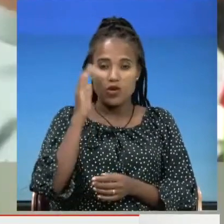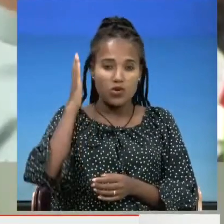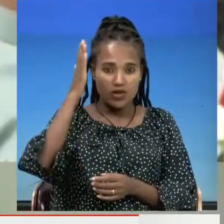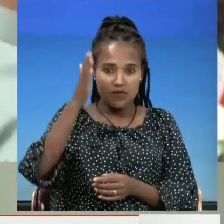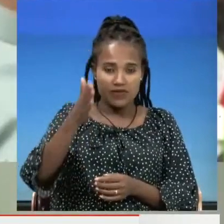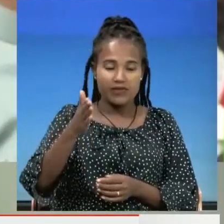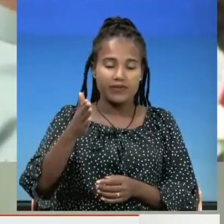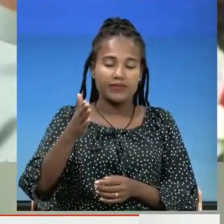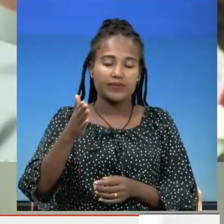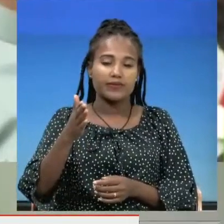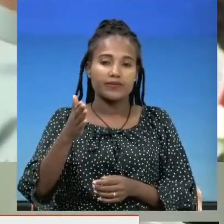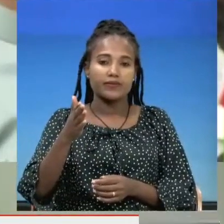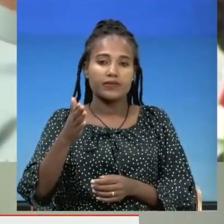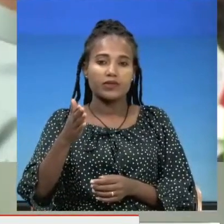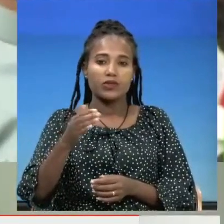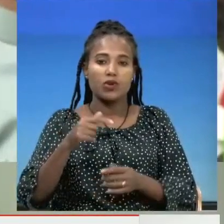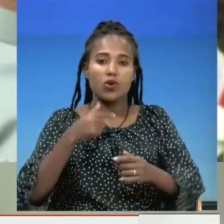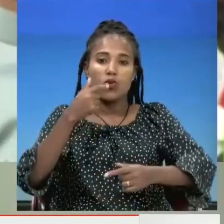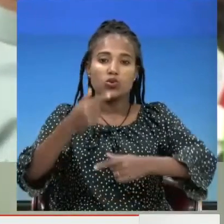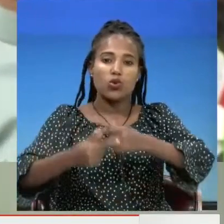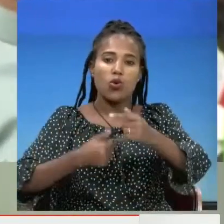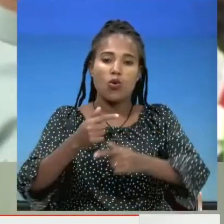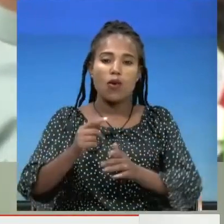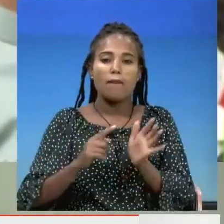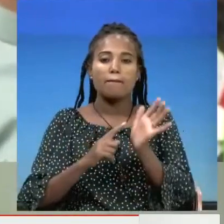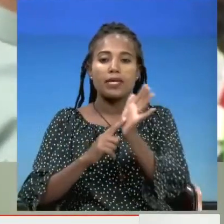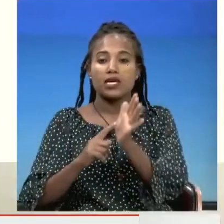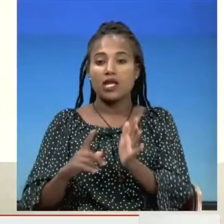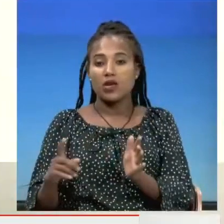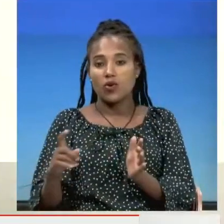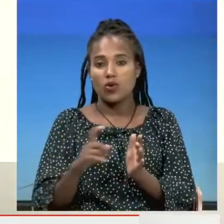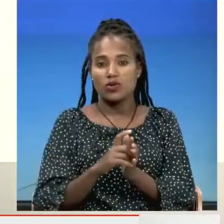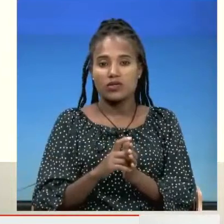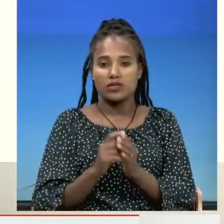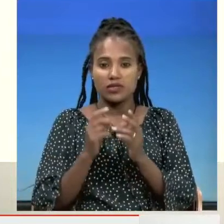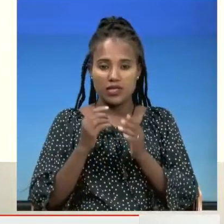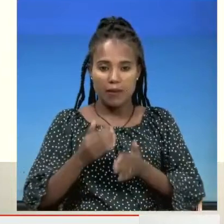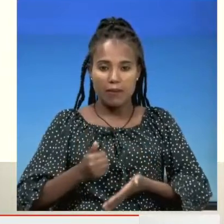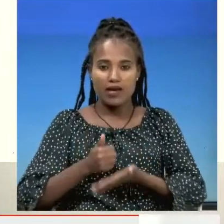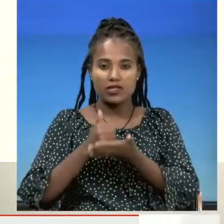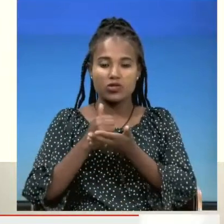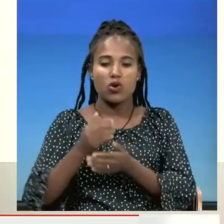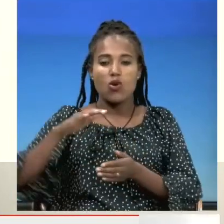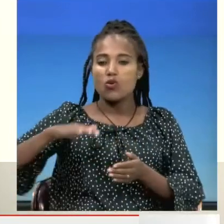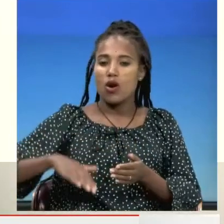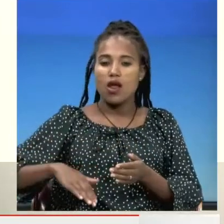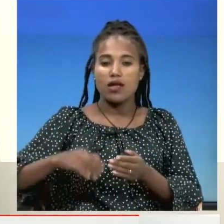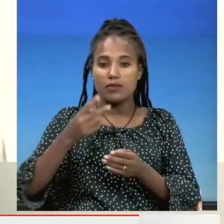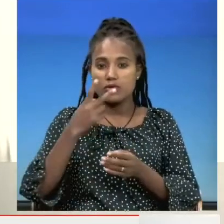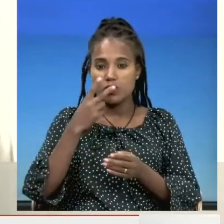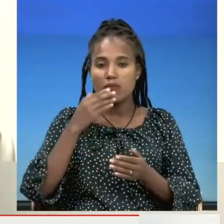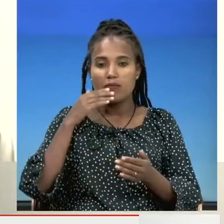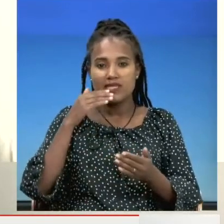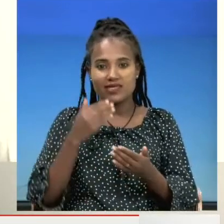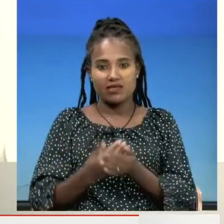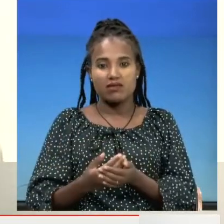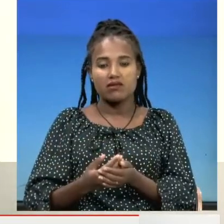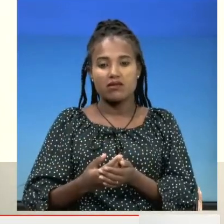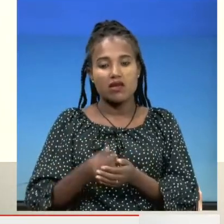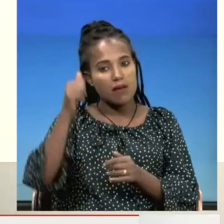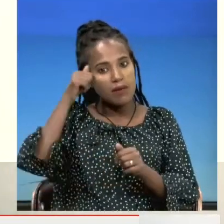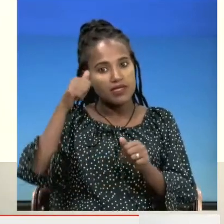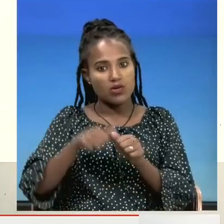የወደፊት ጉዞም ምልከታ እንዲሆን ስለሚያግዝ ወደ ኋላ መለስ ብሎ ማመስገን